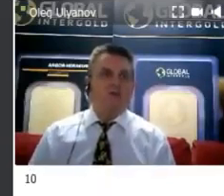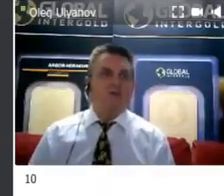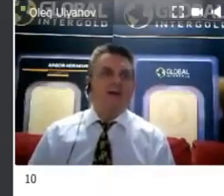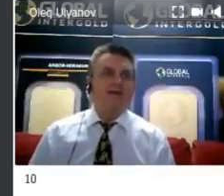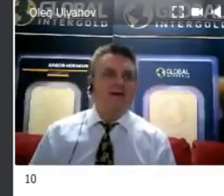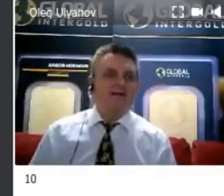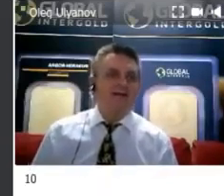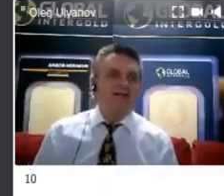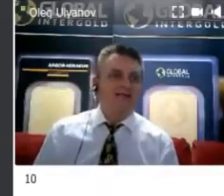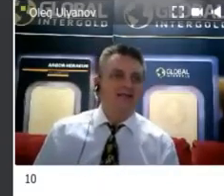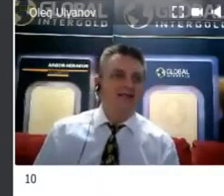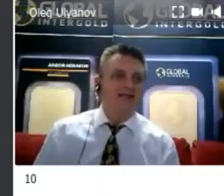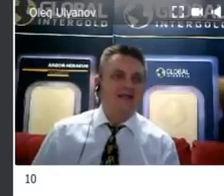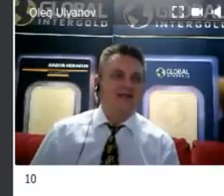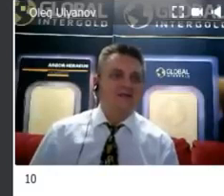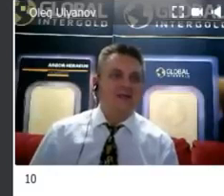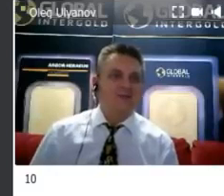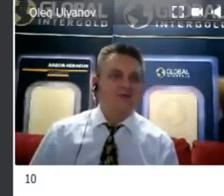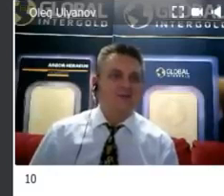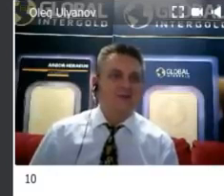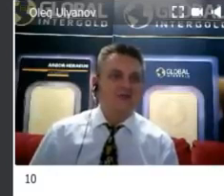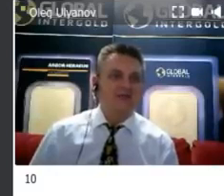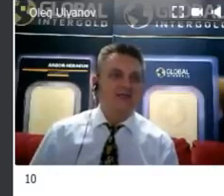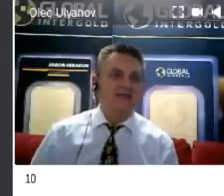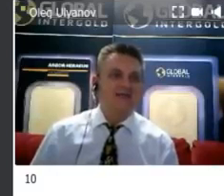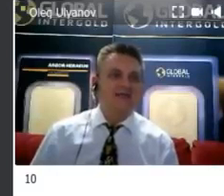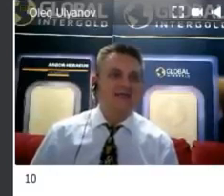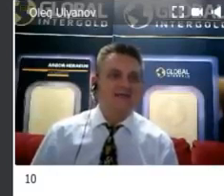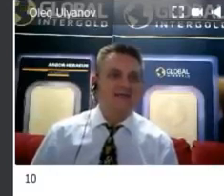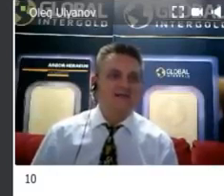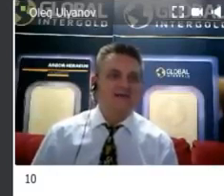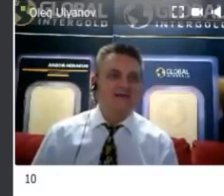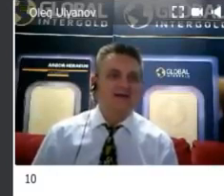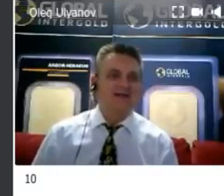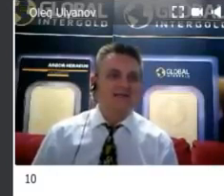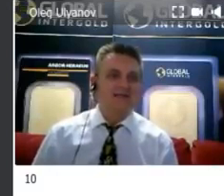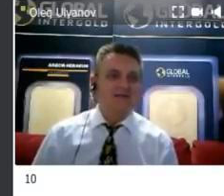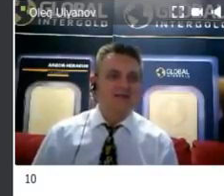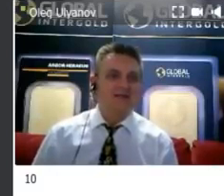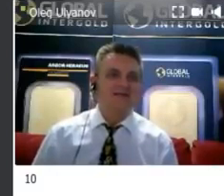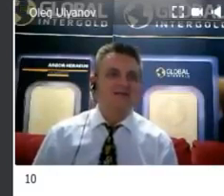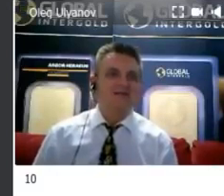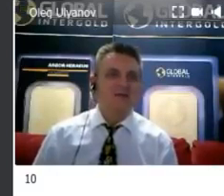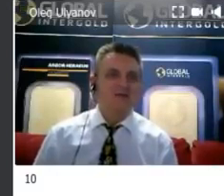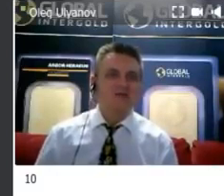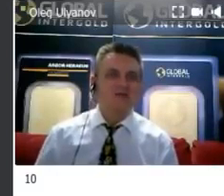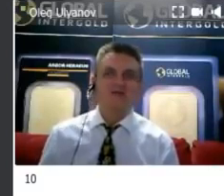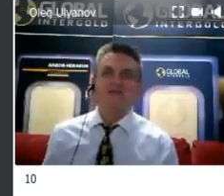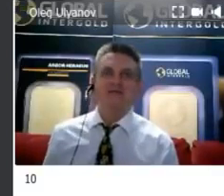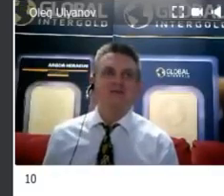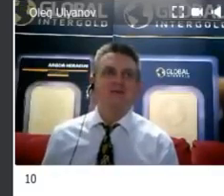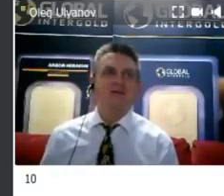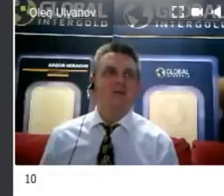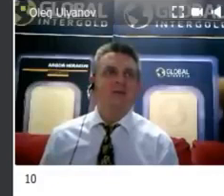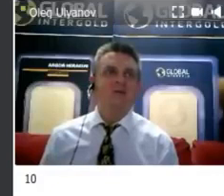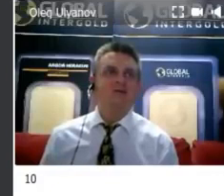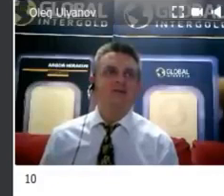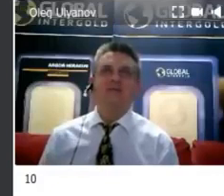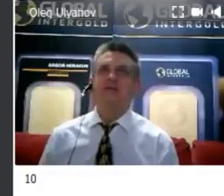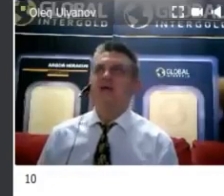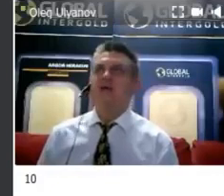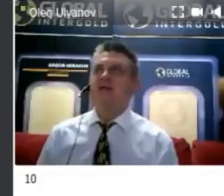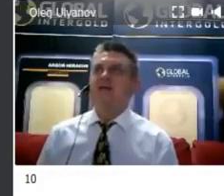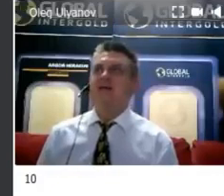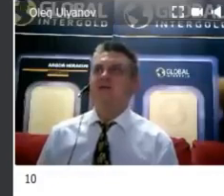возможность покупать... Да, дорогие друзья, прошу прощения, Александр сейчас переводчик, сейчас он к нам